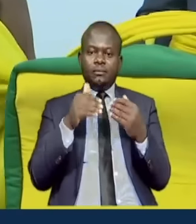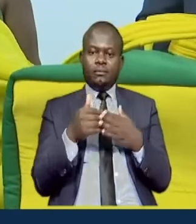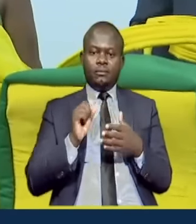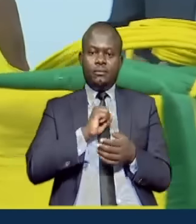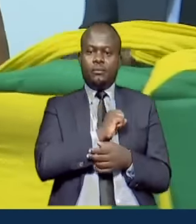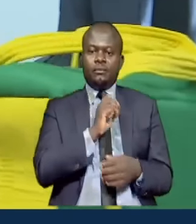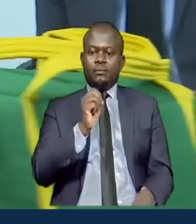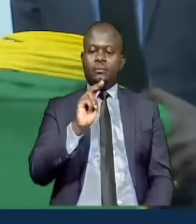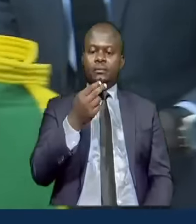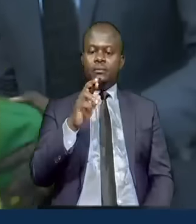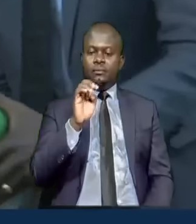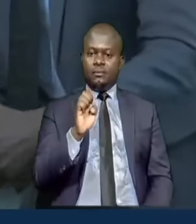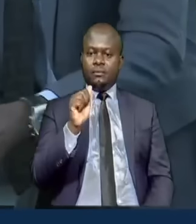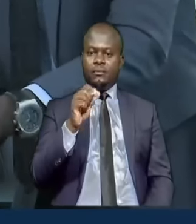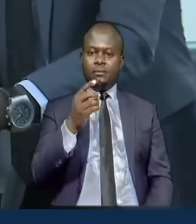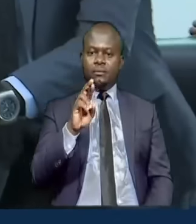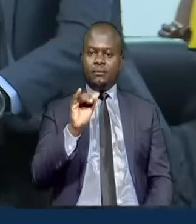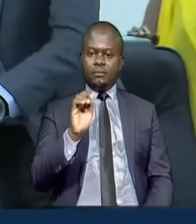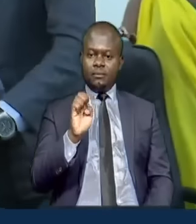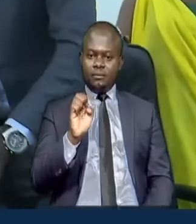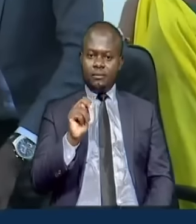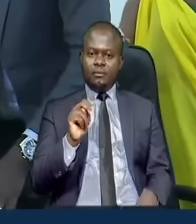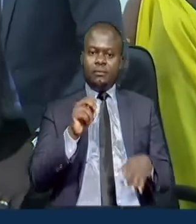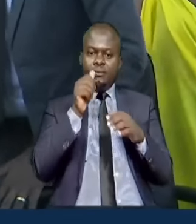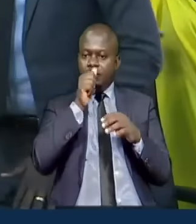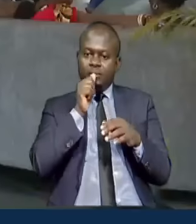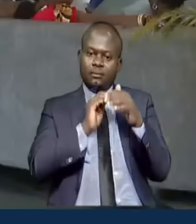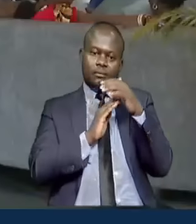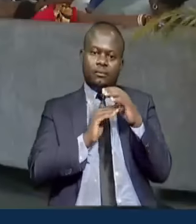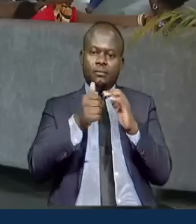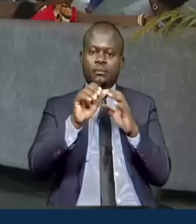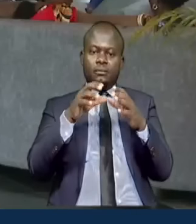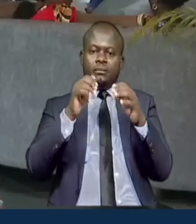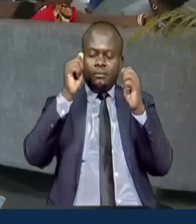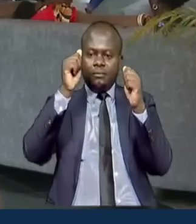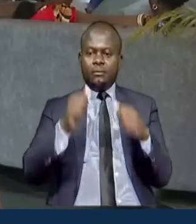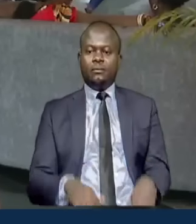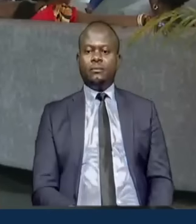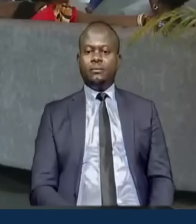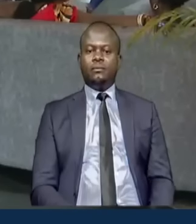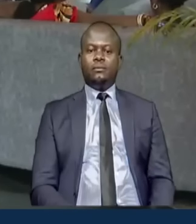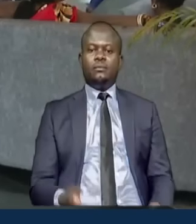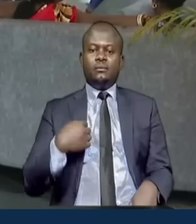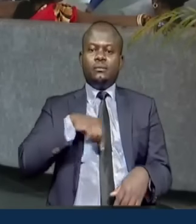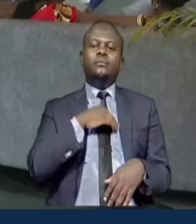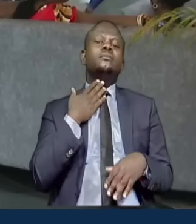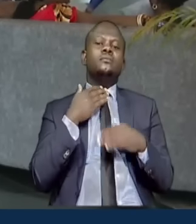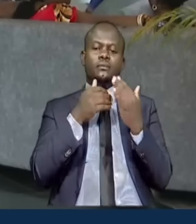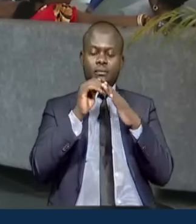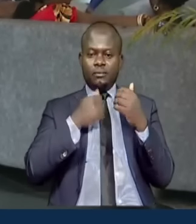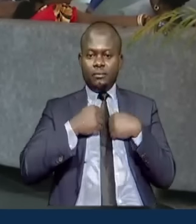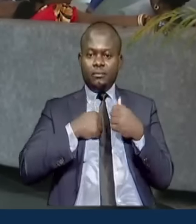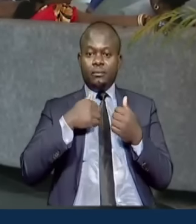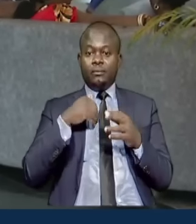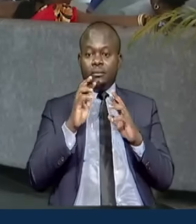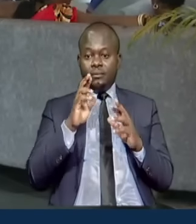senateri Muhire Adrien ni umunyamabanga mukuru w'iri shyaka turifuza ko abanyarwanda bazatugirira